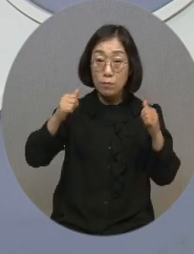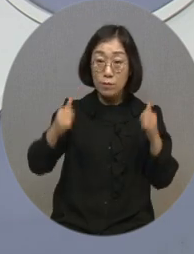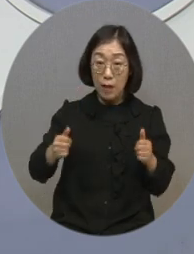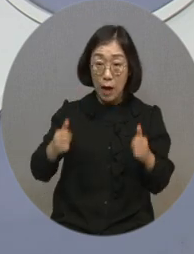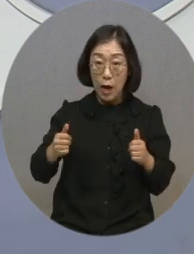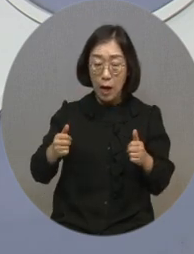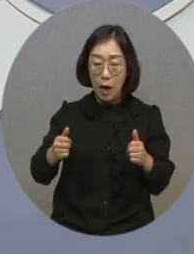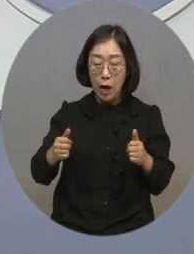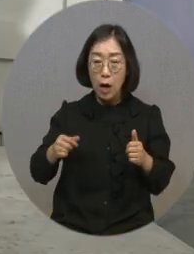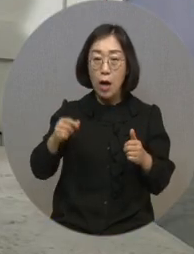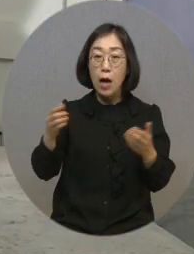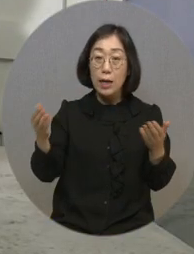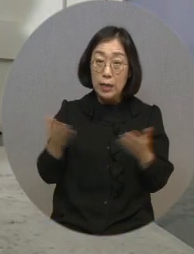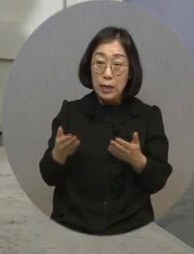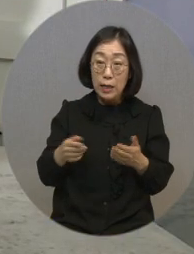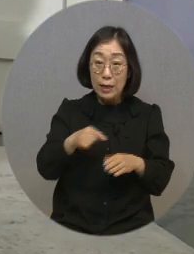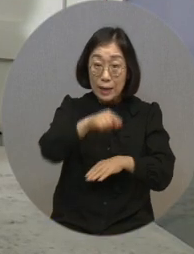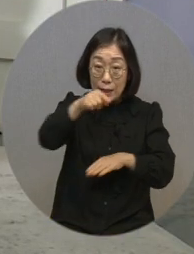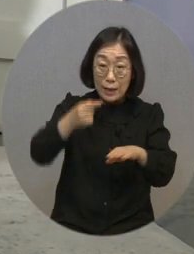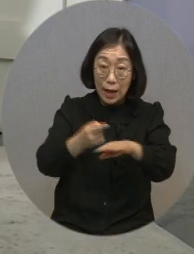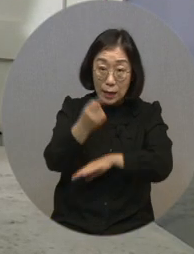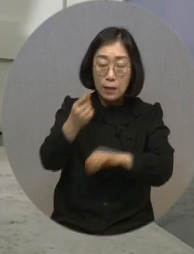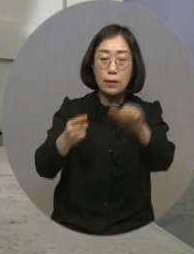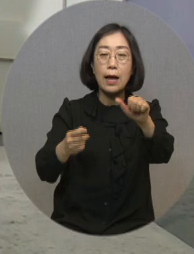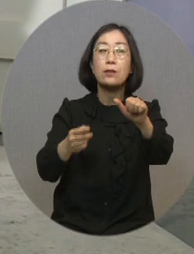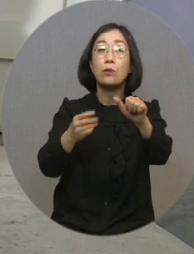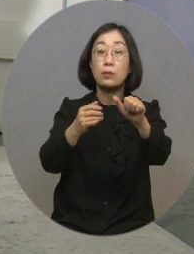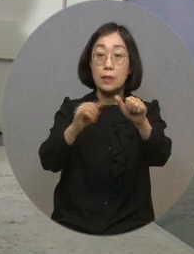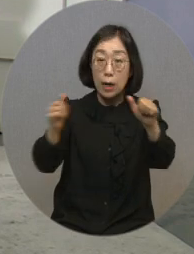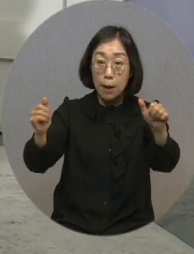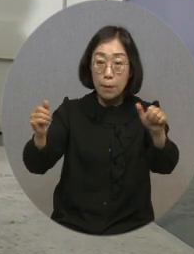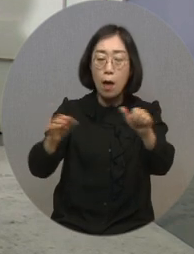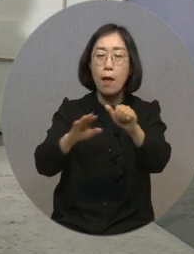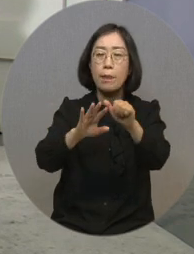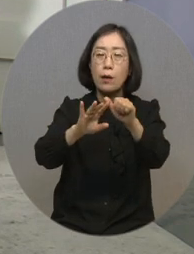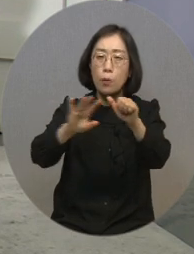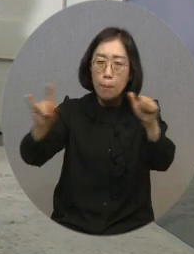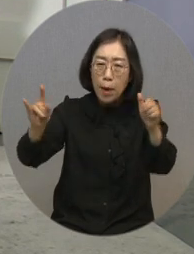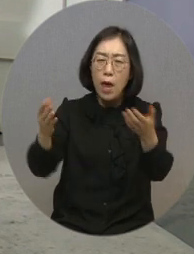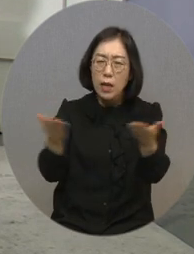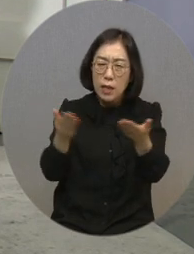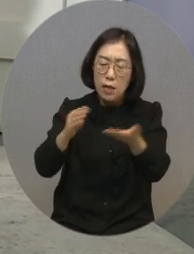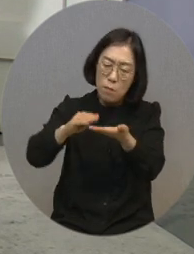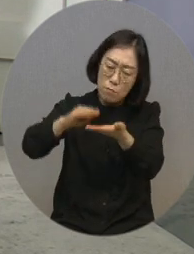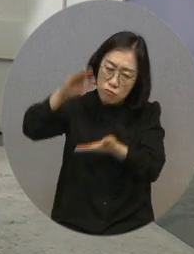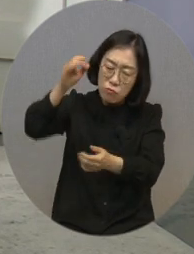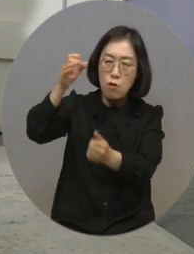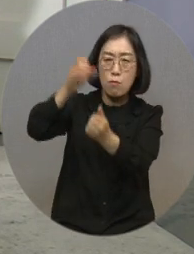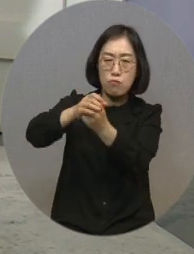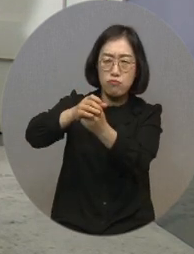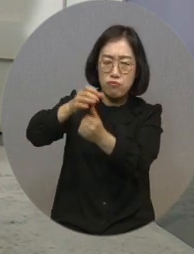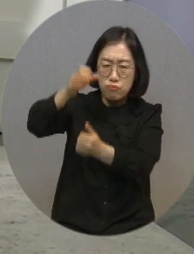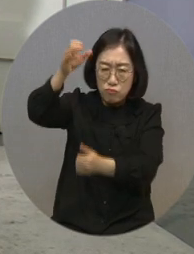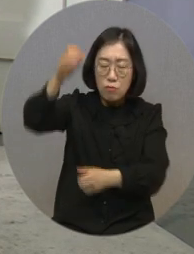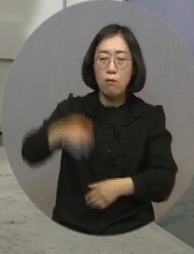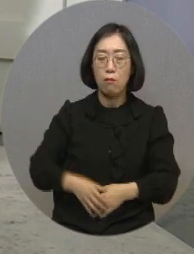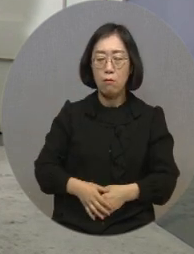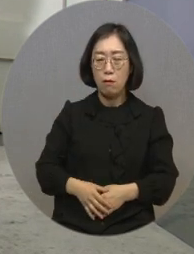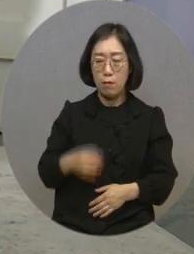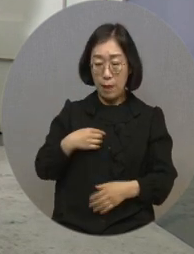사람 몫을 한다. 이제 그런 얘기를 하면서 그때 이제 저를 보더니, 제 보니까는